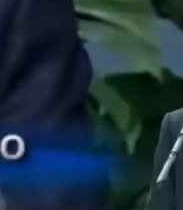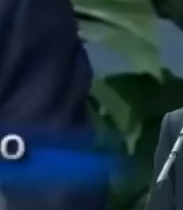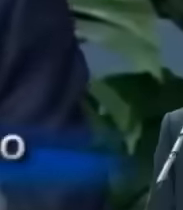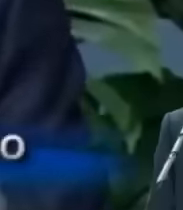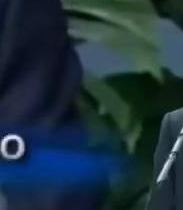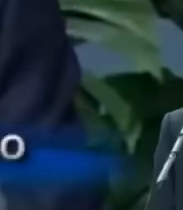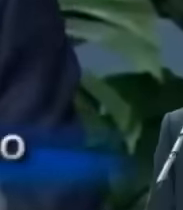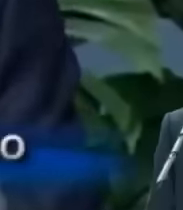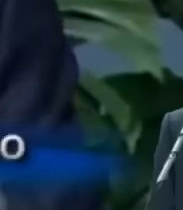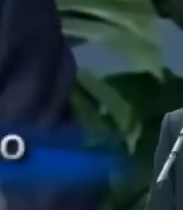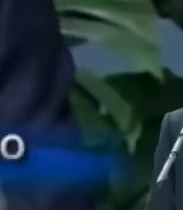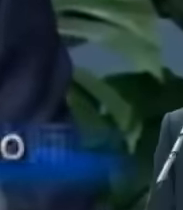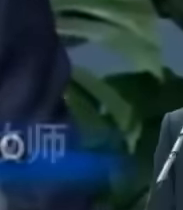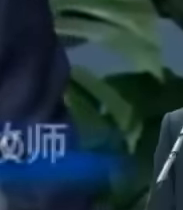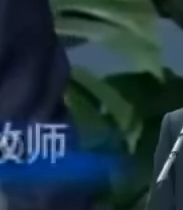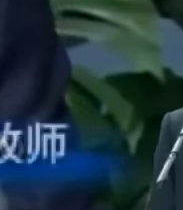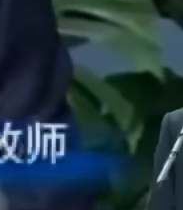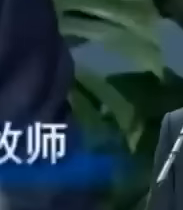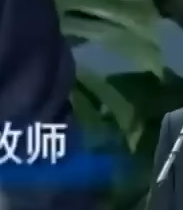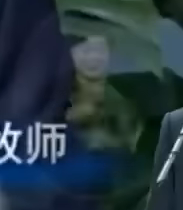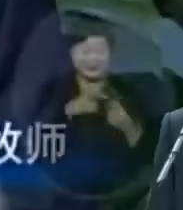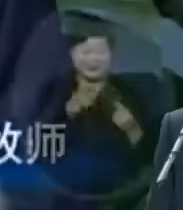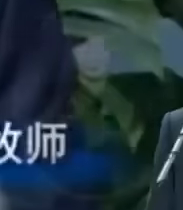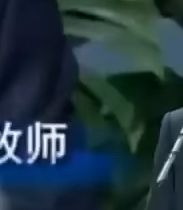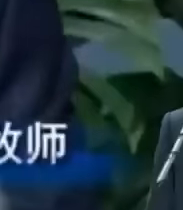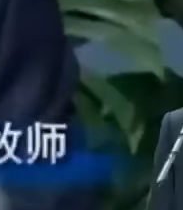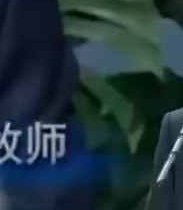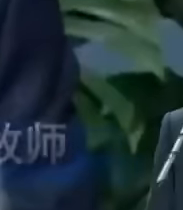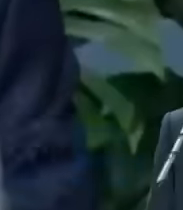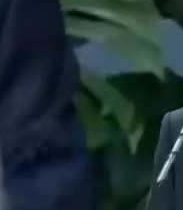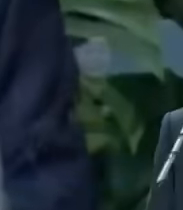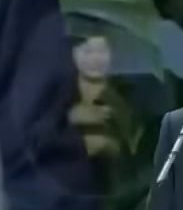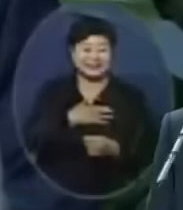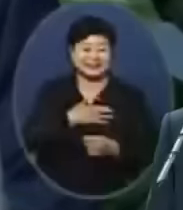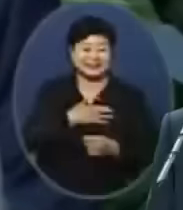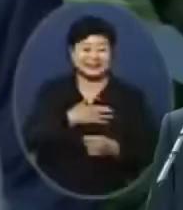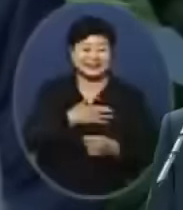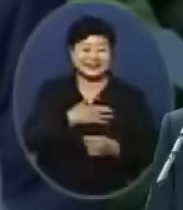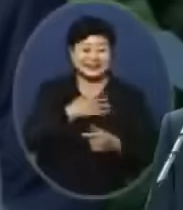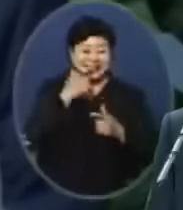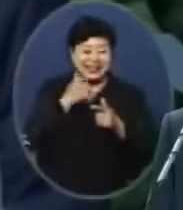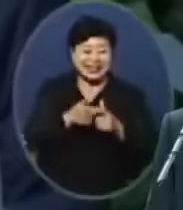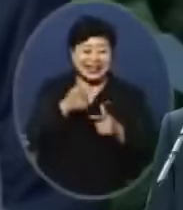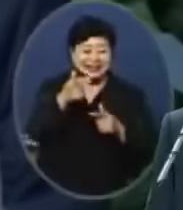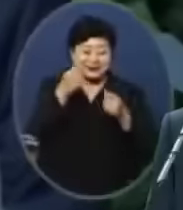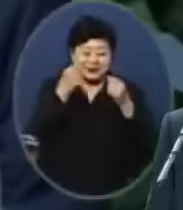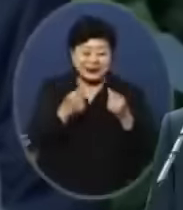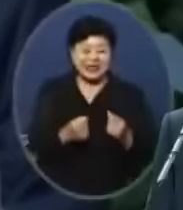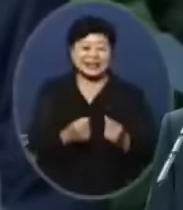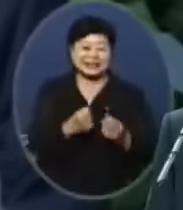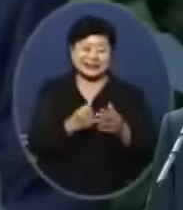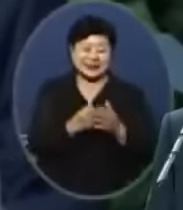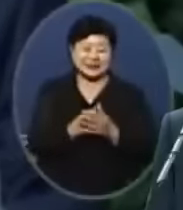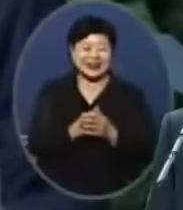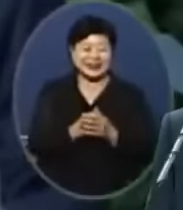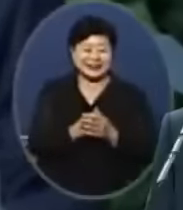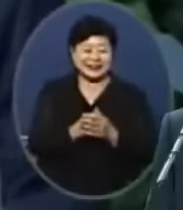기쁨으로 생각합니다. 한번 따라 말씀해 주십시오. 나는 예수님이 계심으로